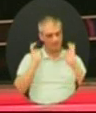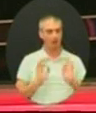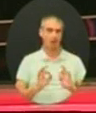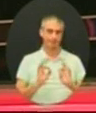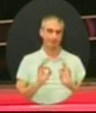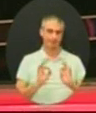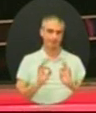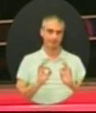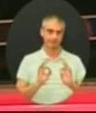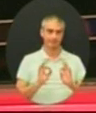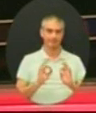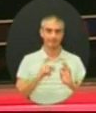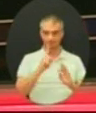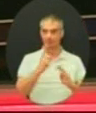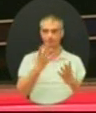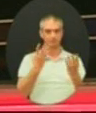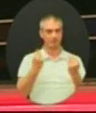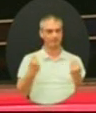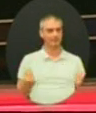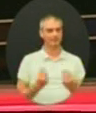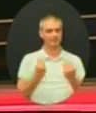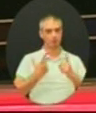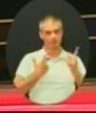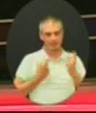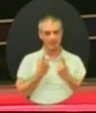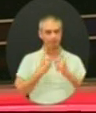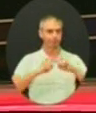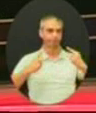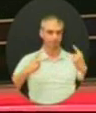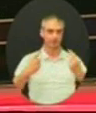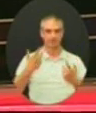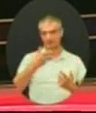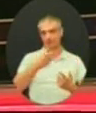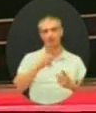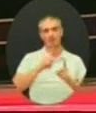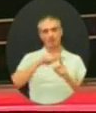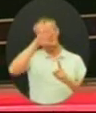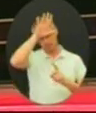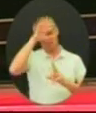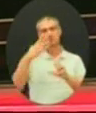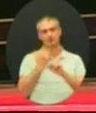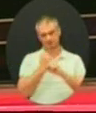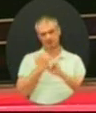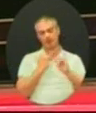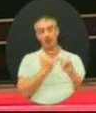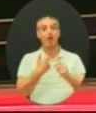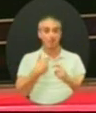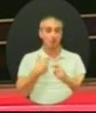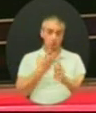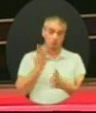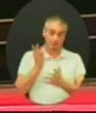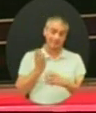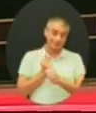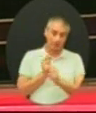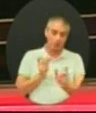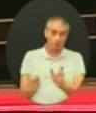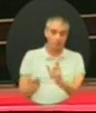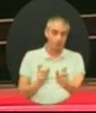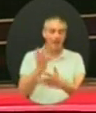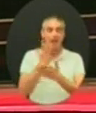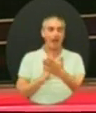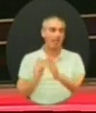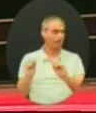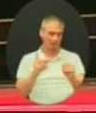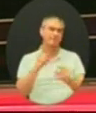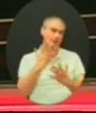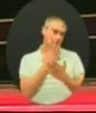גם משופע באמצעים עכשיו, כי זה ברור שאיראן הצליחה להעביר אליו. אנחנו חסמנו חלק מהמעברים של הנשק,